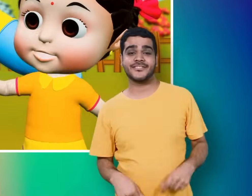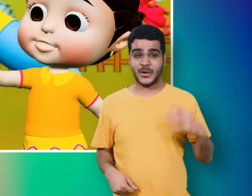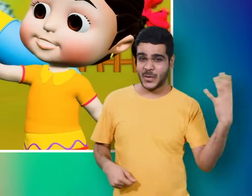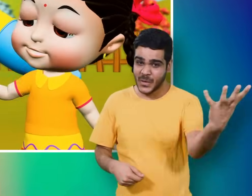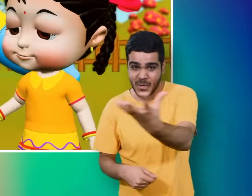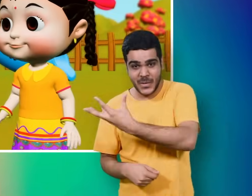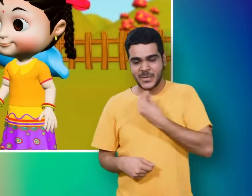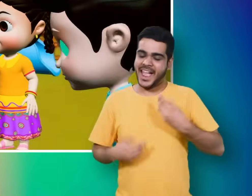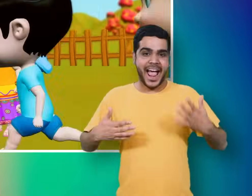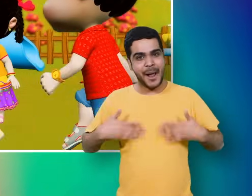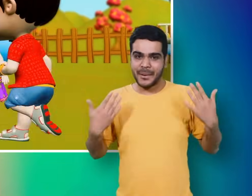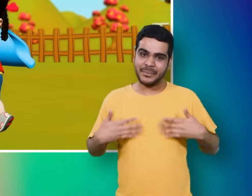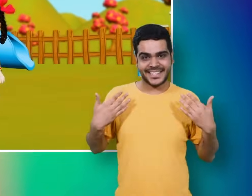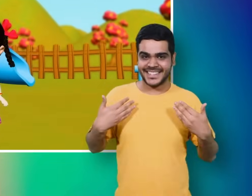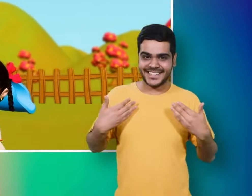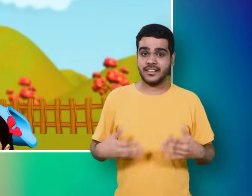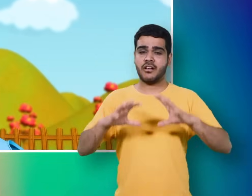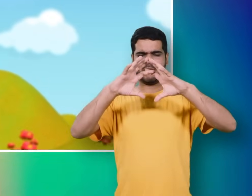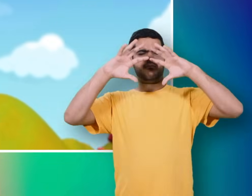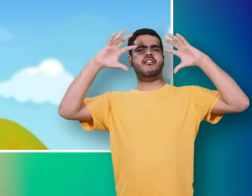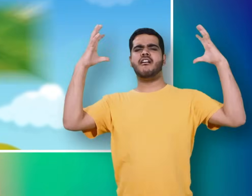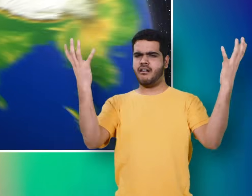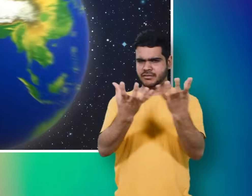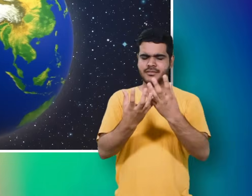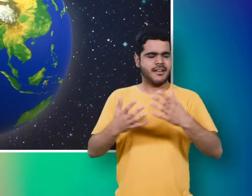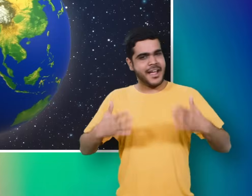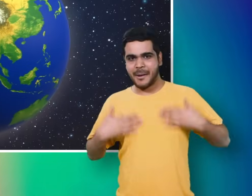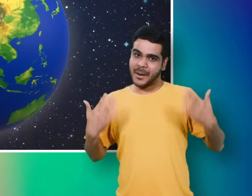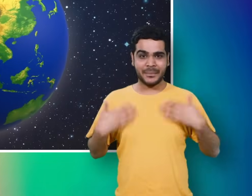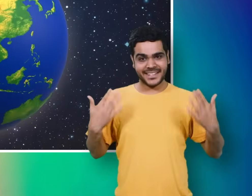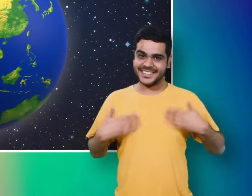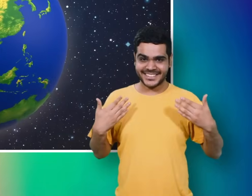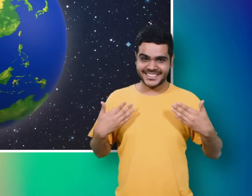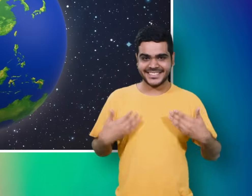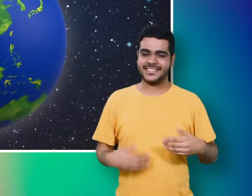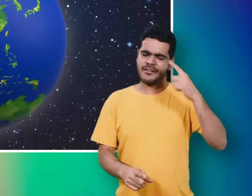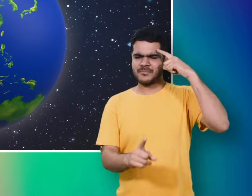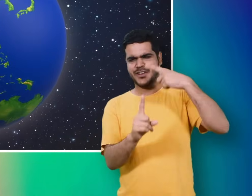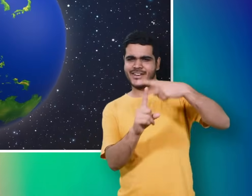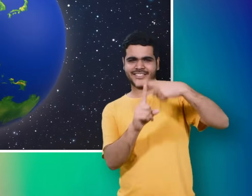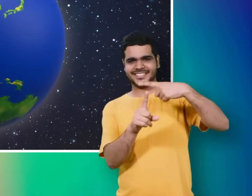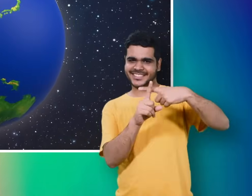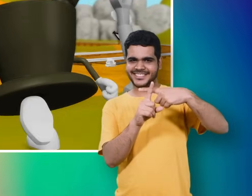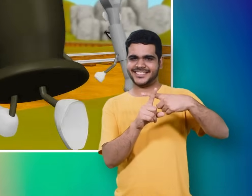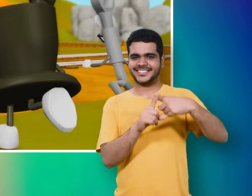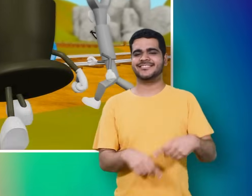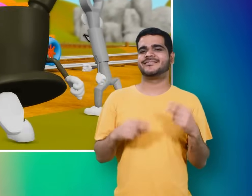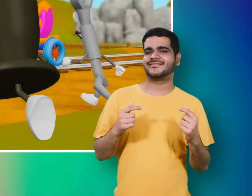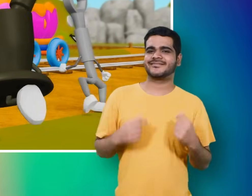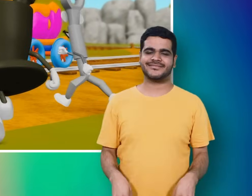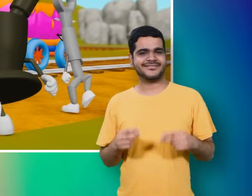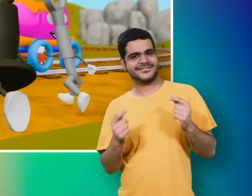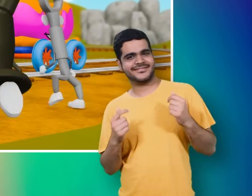औजार। खुश रहे ये सारा संसार, खुश रहे ये सारा संसार।